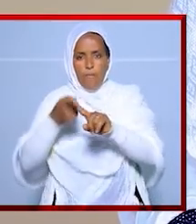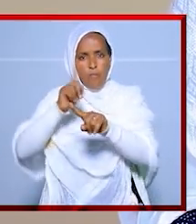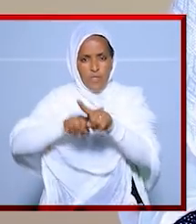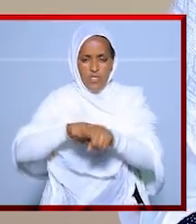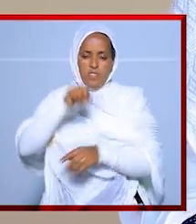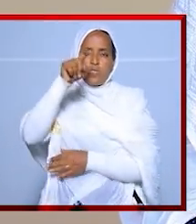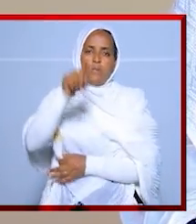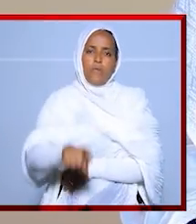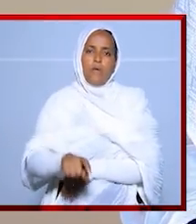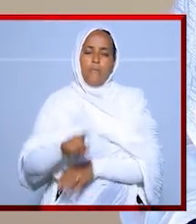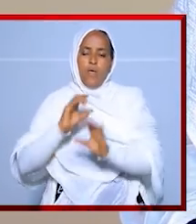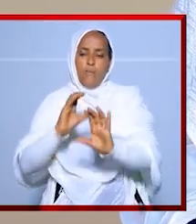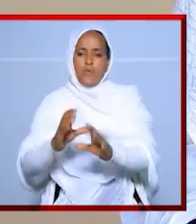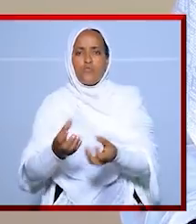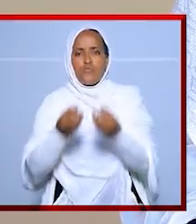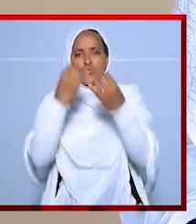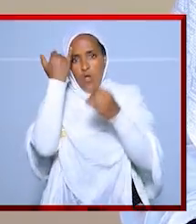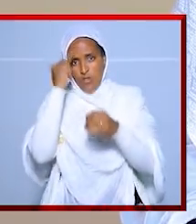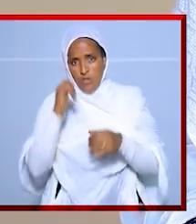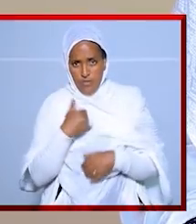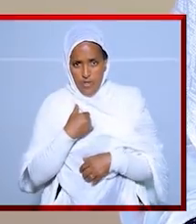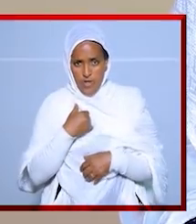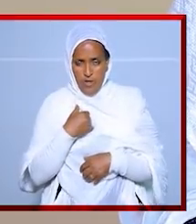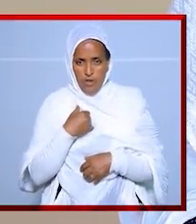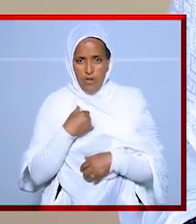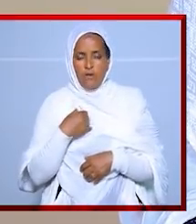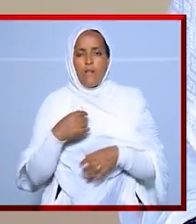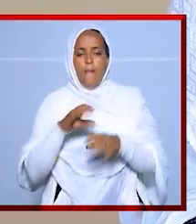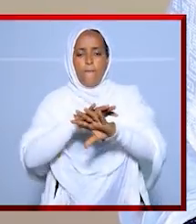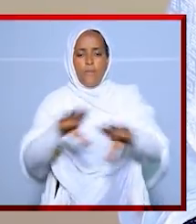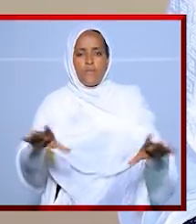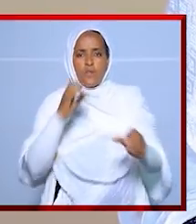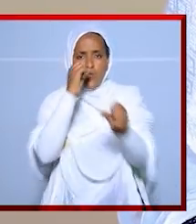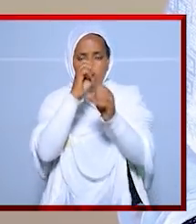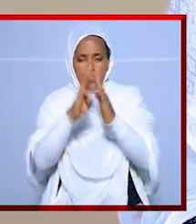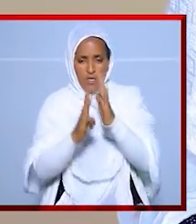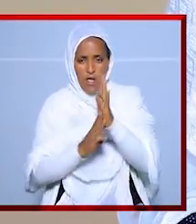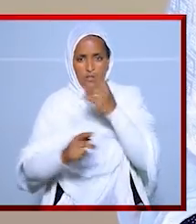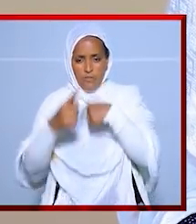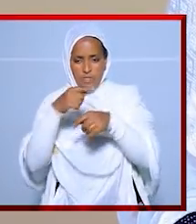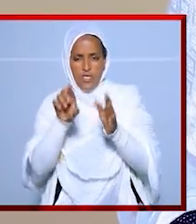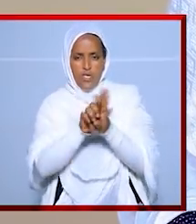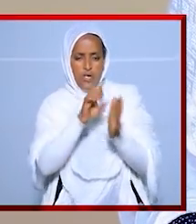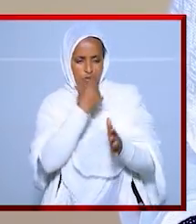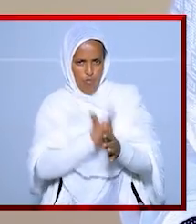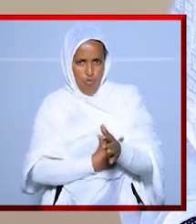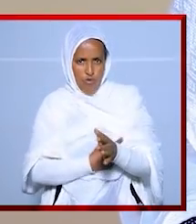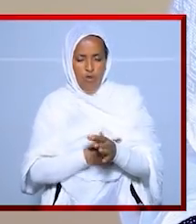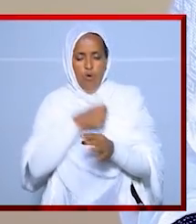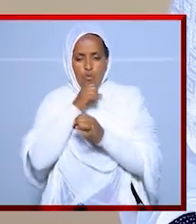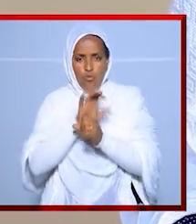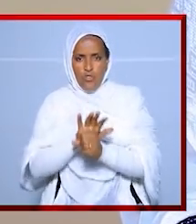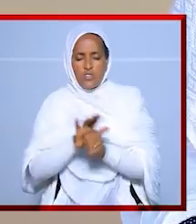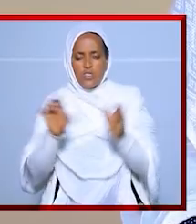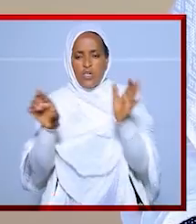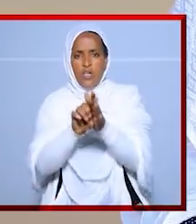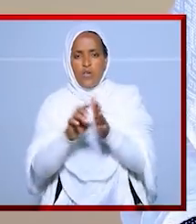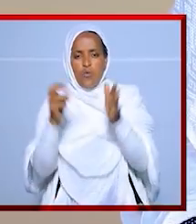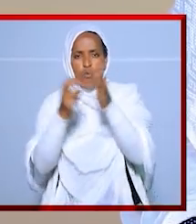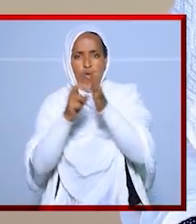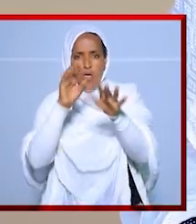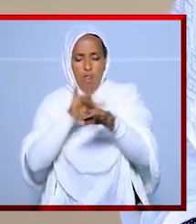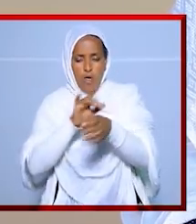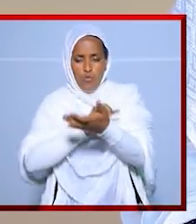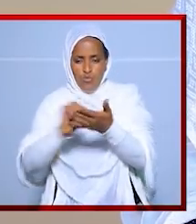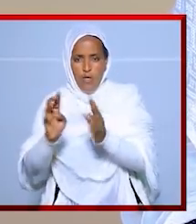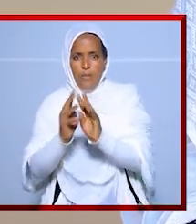አለበለዚያ መመለስ እንደሚገባ የሚያስተምረው ብዙ ሀሳብ አለ። በምድራዊ ስራ ስንመጣ ከሕገ ልቦና ከሕገ ኦሪትና ከሕገ ወንጌል